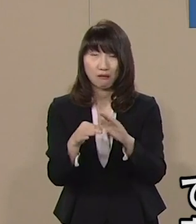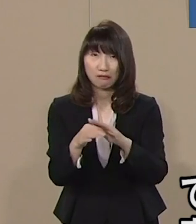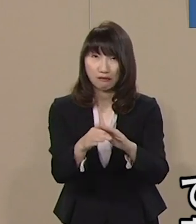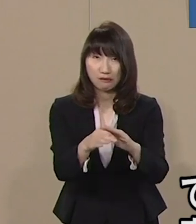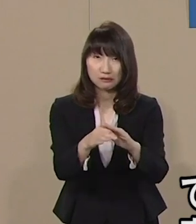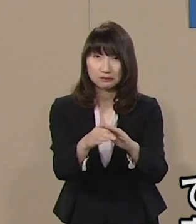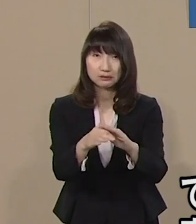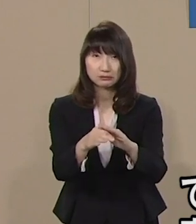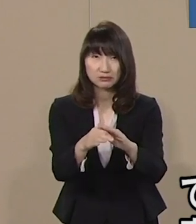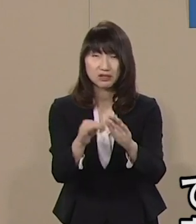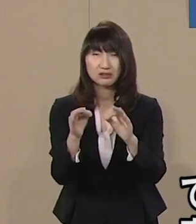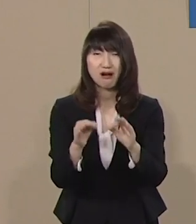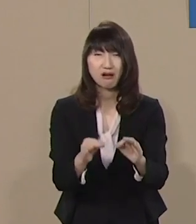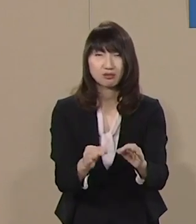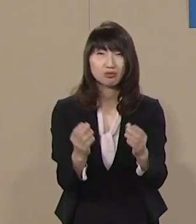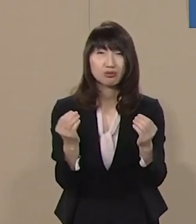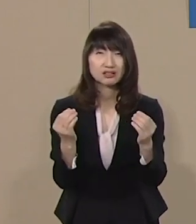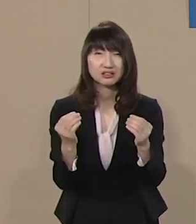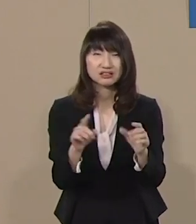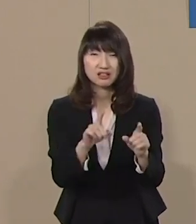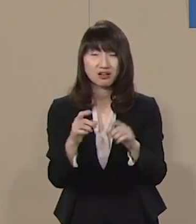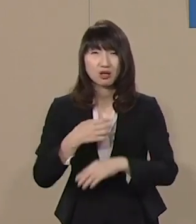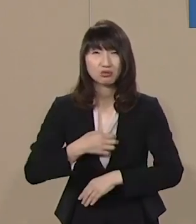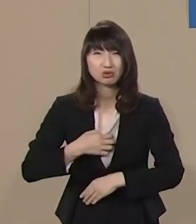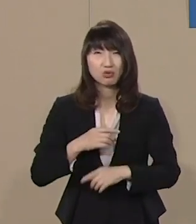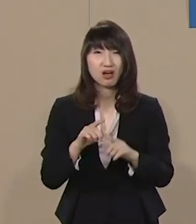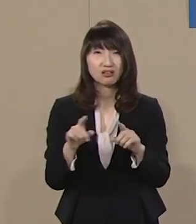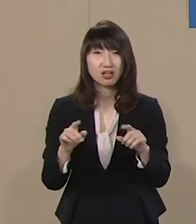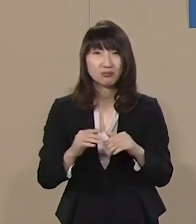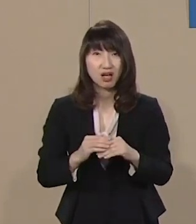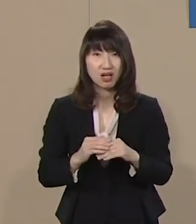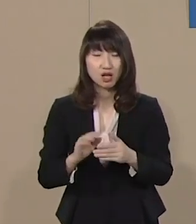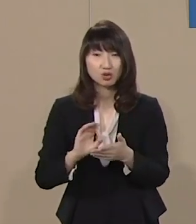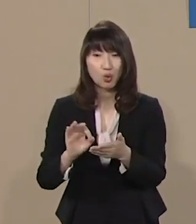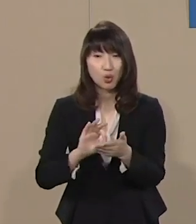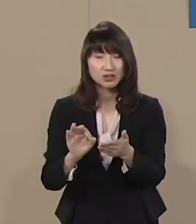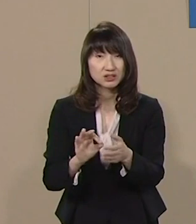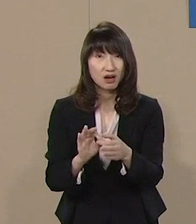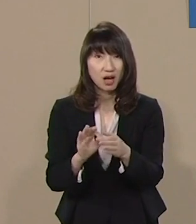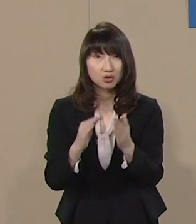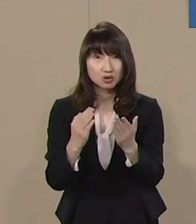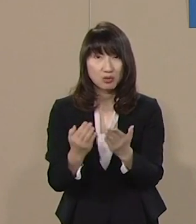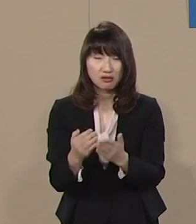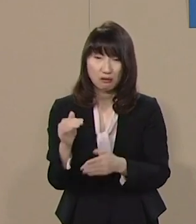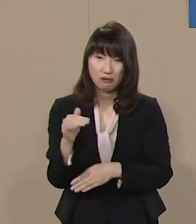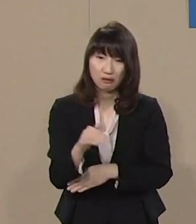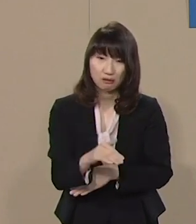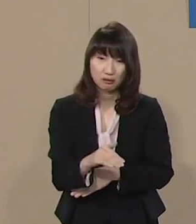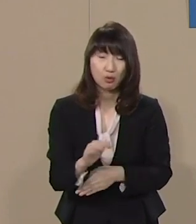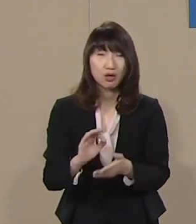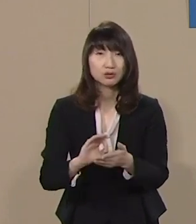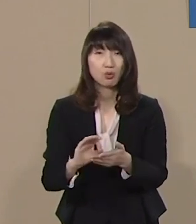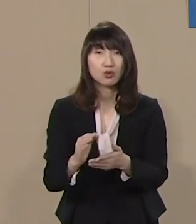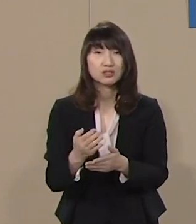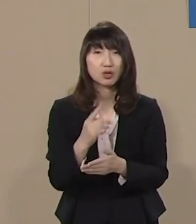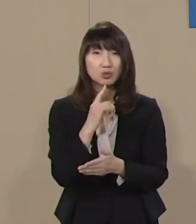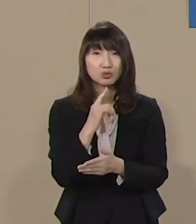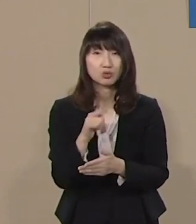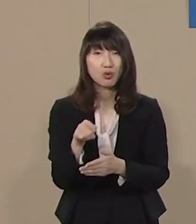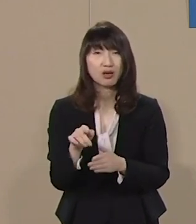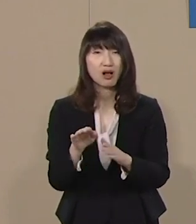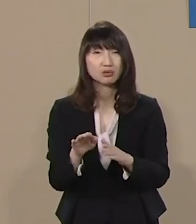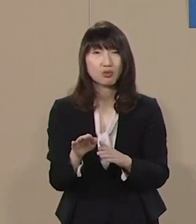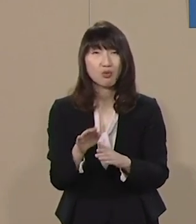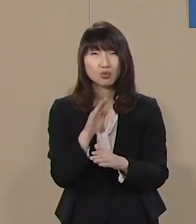実質賃金は下がるばかり生活が苦しいのは当たり前消費に関わる全てを冷え込ませるのが消費税これがある限り